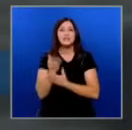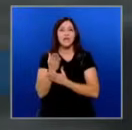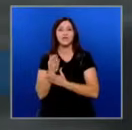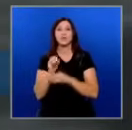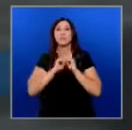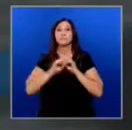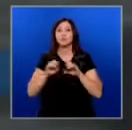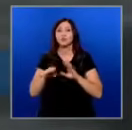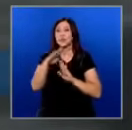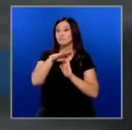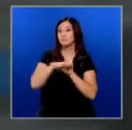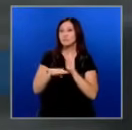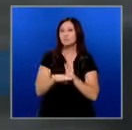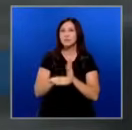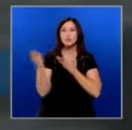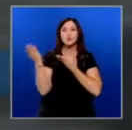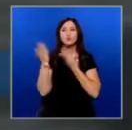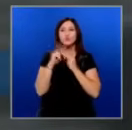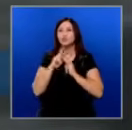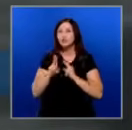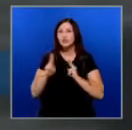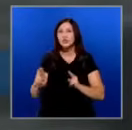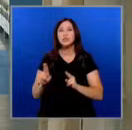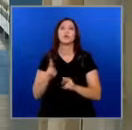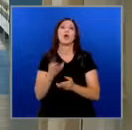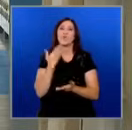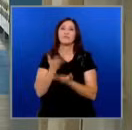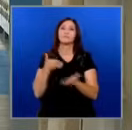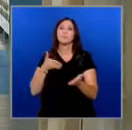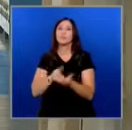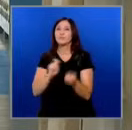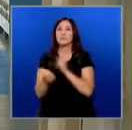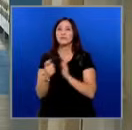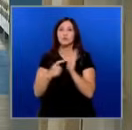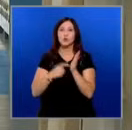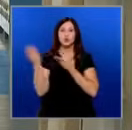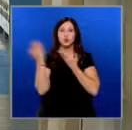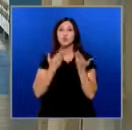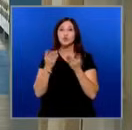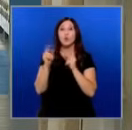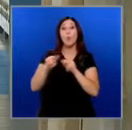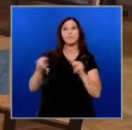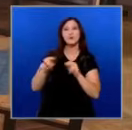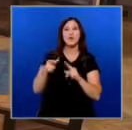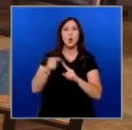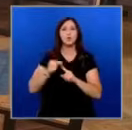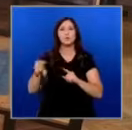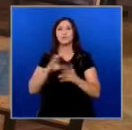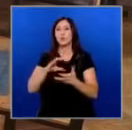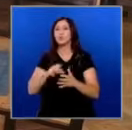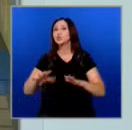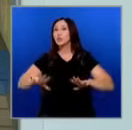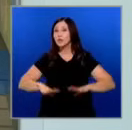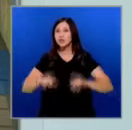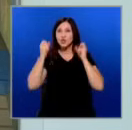Възраждане оповести списък с учители, обявили се против промените в закона за училищното образование. Остри политически и граждански